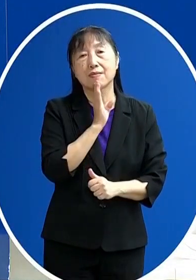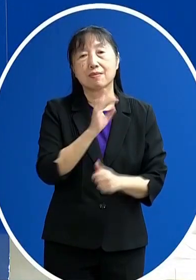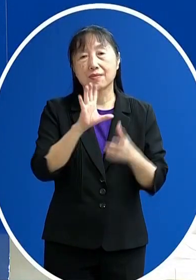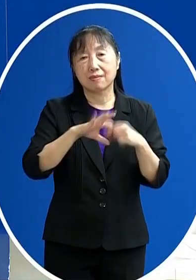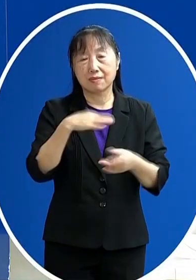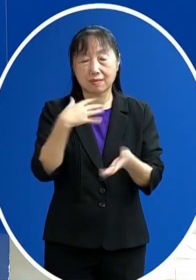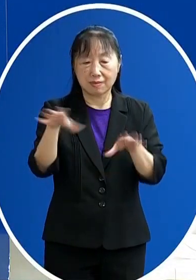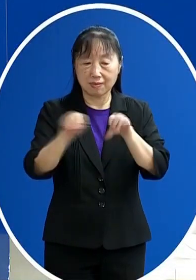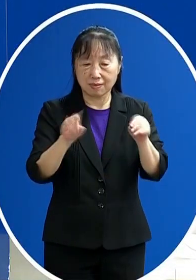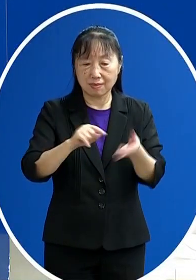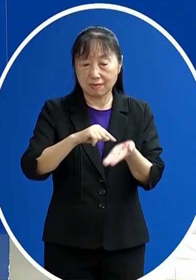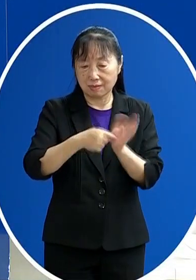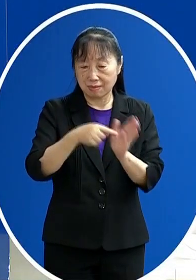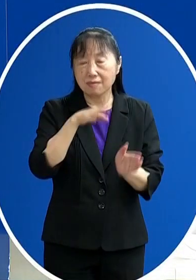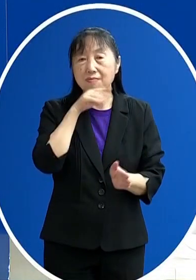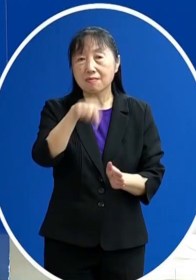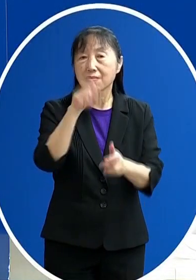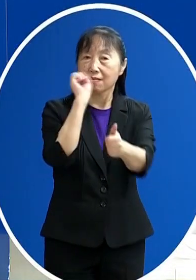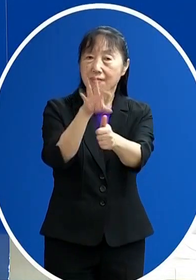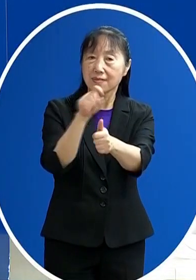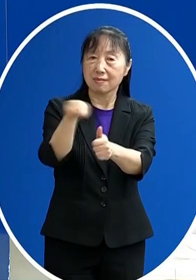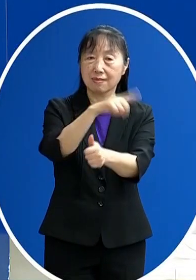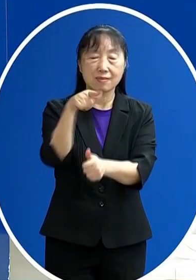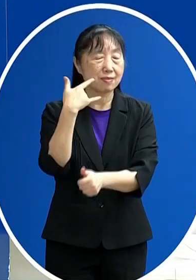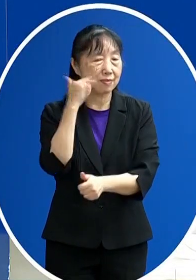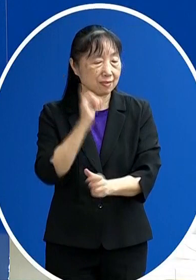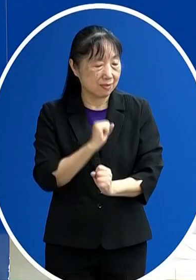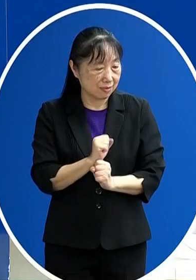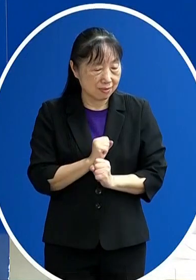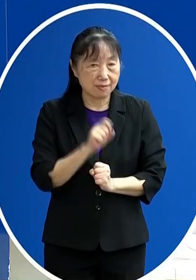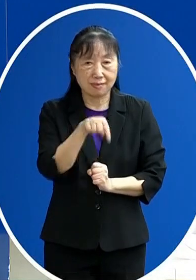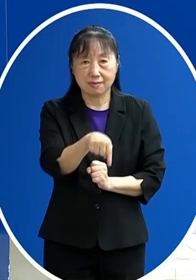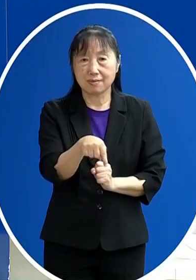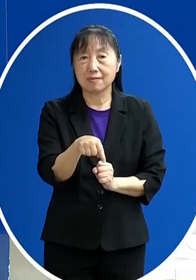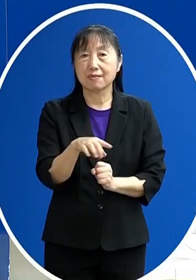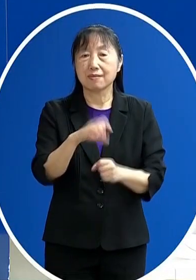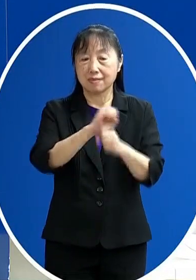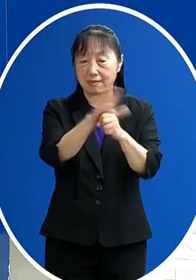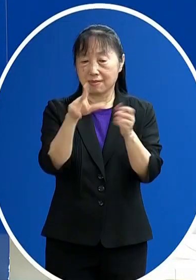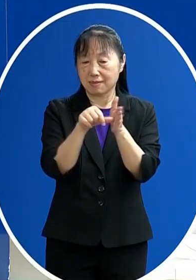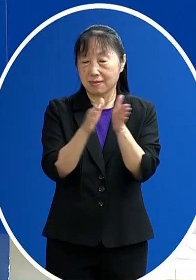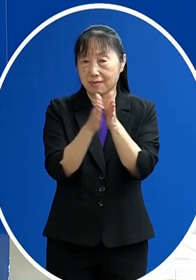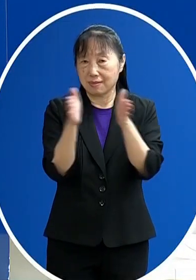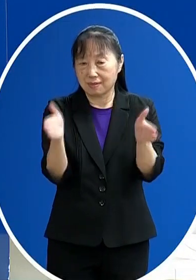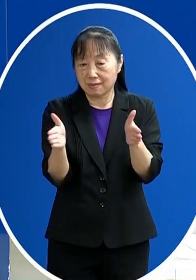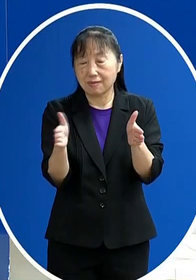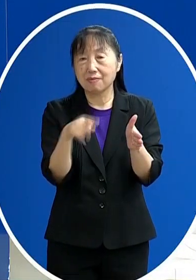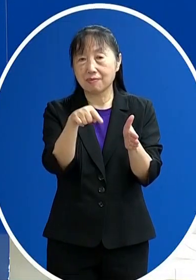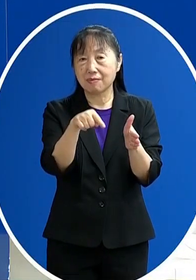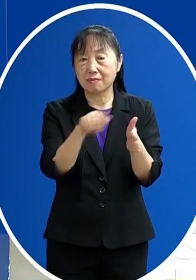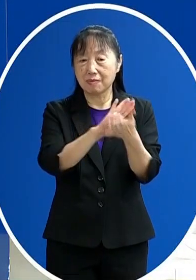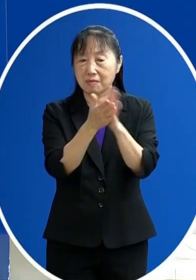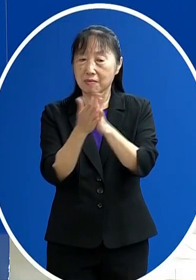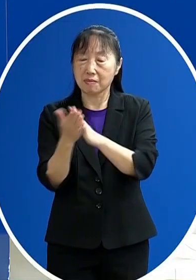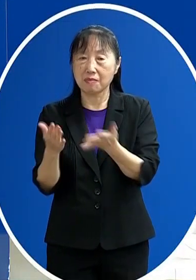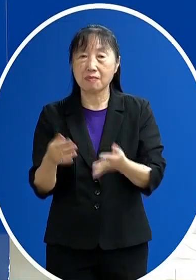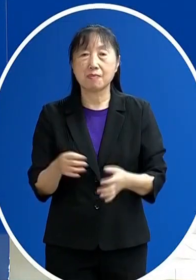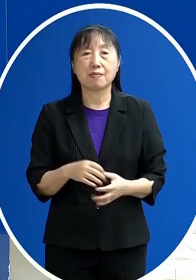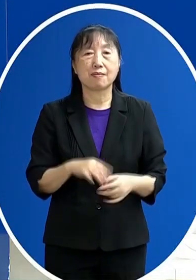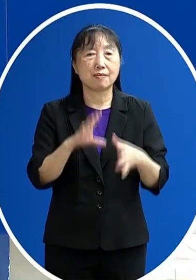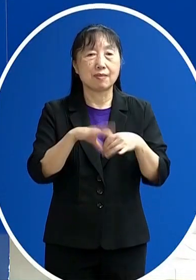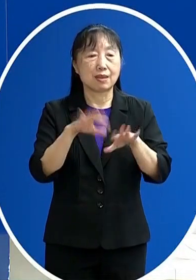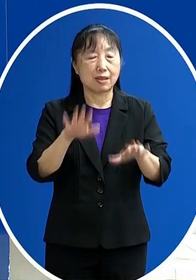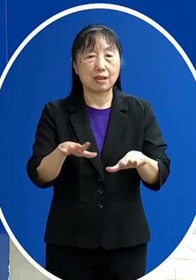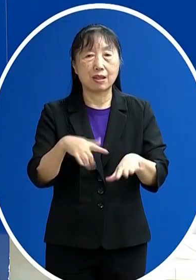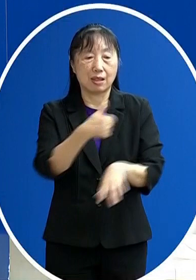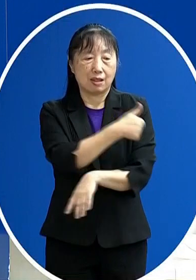统计以及这个趋势来提醒，就是说我们的家长还是要注意我们整个疫情里面 后续的一些变化，因为现在目前